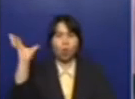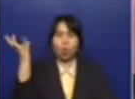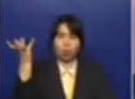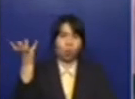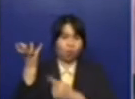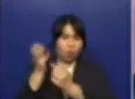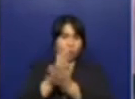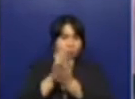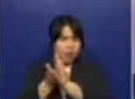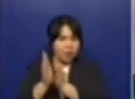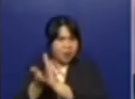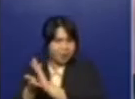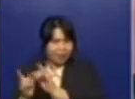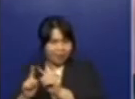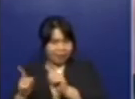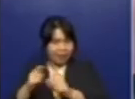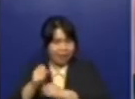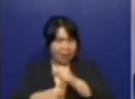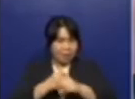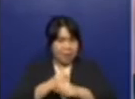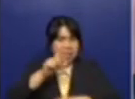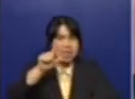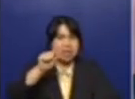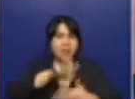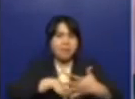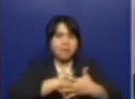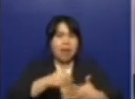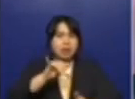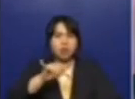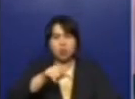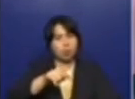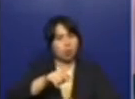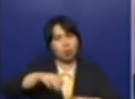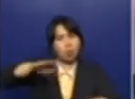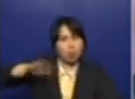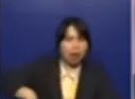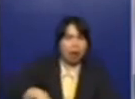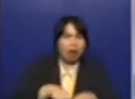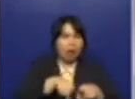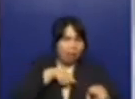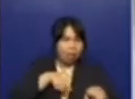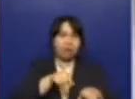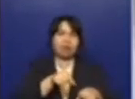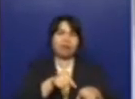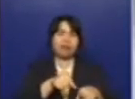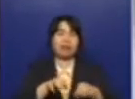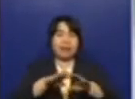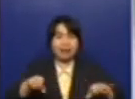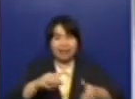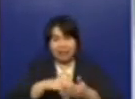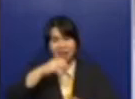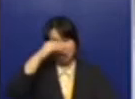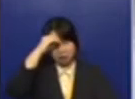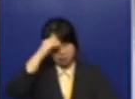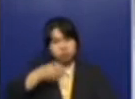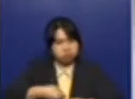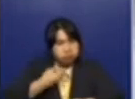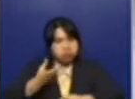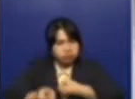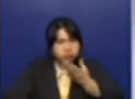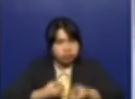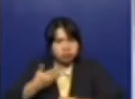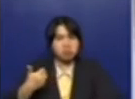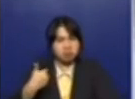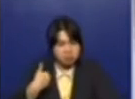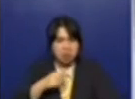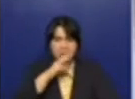ยุทธศาสตร์20ปีนั้นไม่ทันกับการเปลี่ยนแปลงของโลกนักศึกษาได้แสดงความคิดเห็นในเรื่องนี้อย่างหลาก